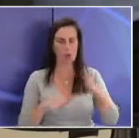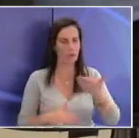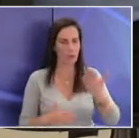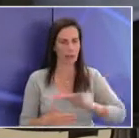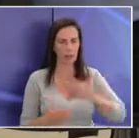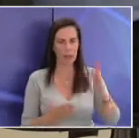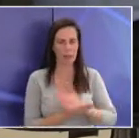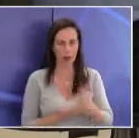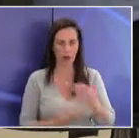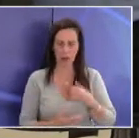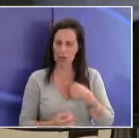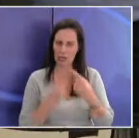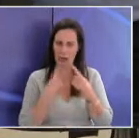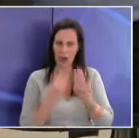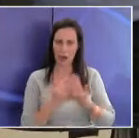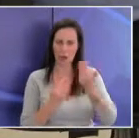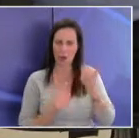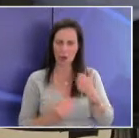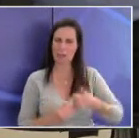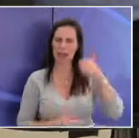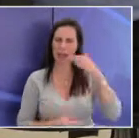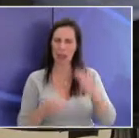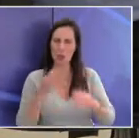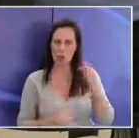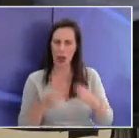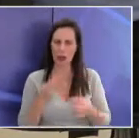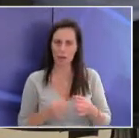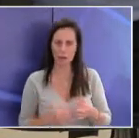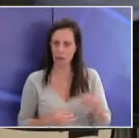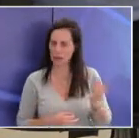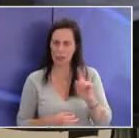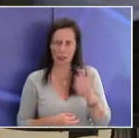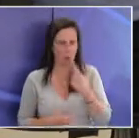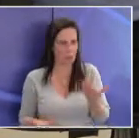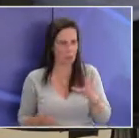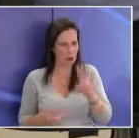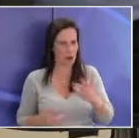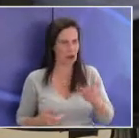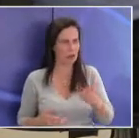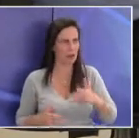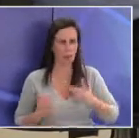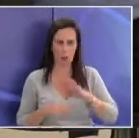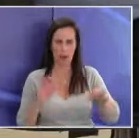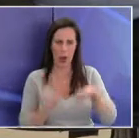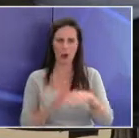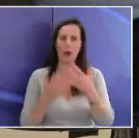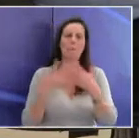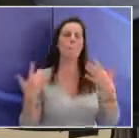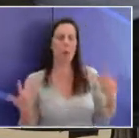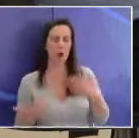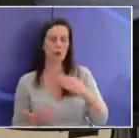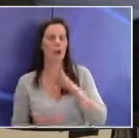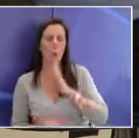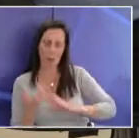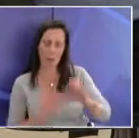ומתקבלת החלטה. אנחנו פה דיברנו קודם עם שרת המשפטים שקד. זה לא היה על הפרק, היא אמרה אפשר לחיות גם בלי החוק הזה. לא, לא. היה ברור שאנחנו